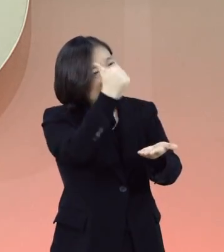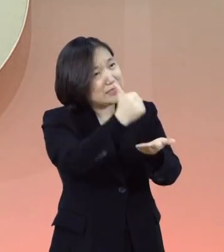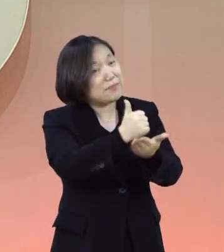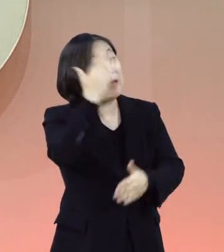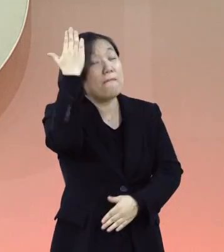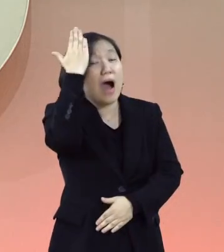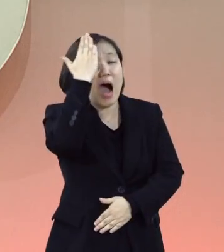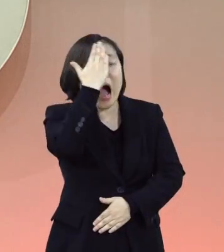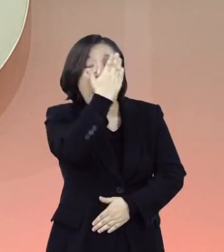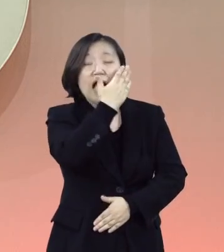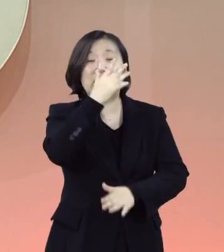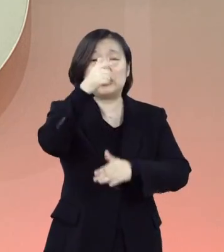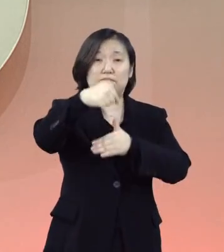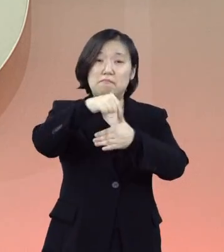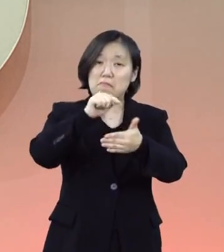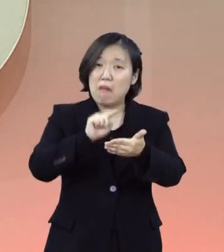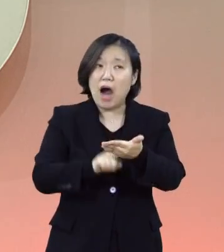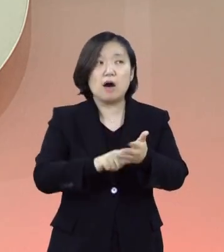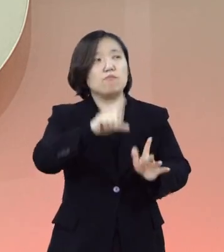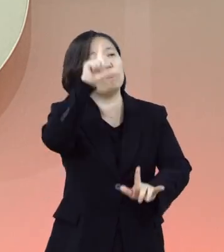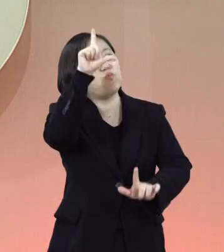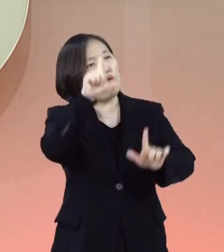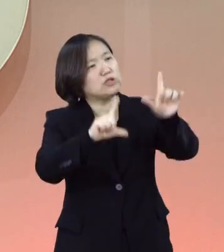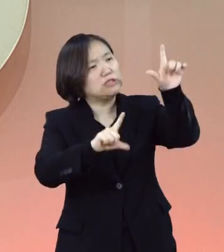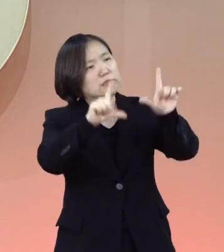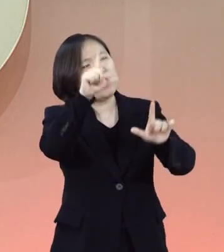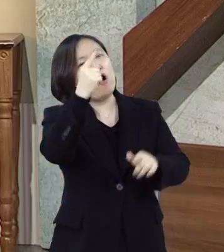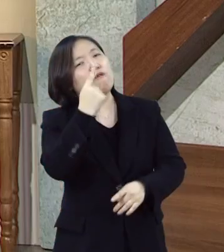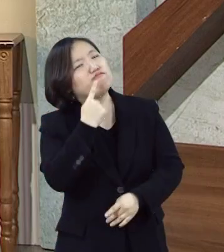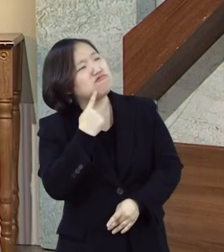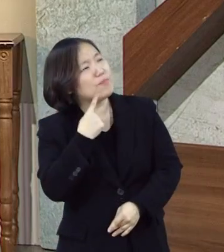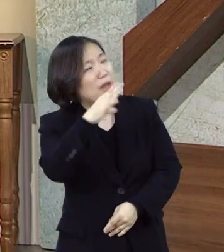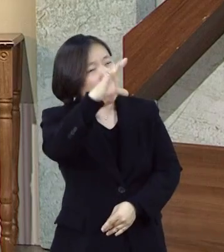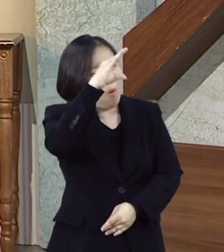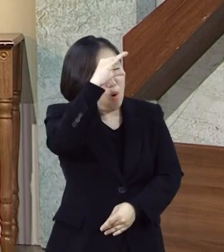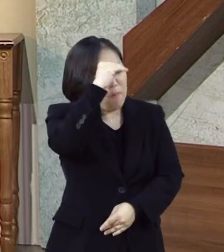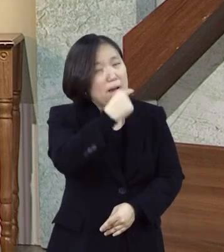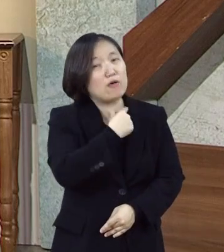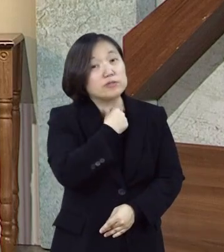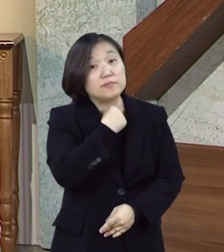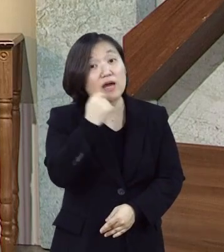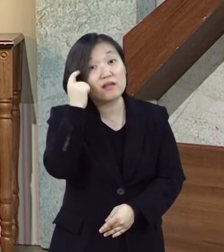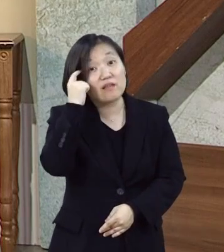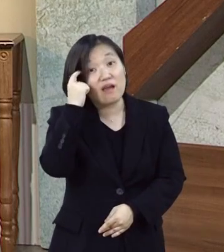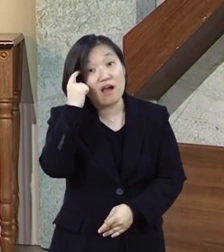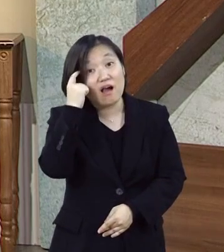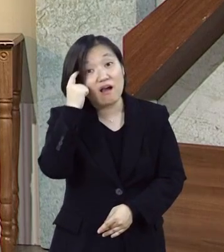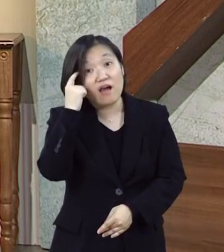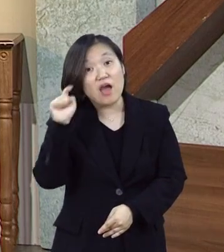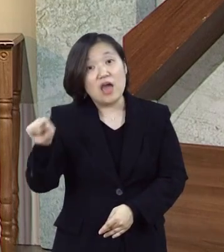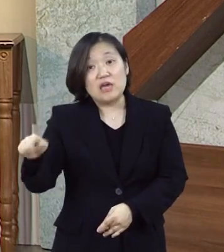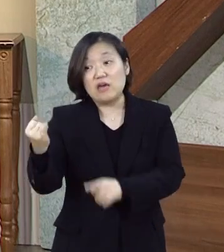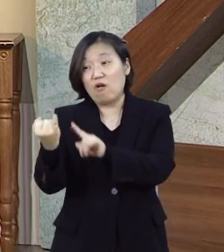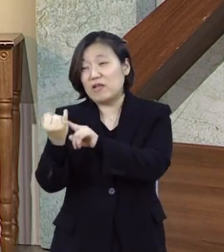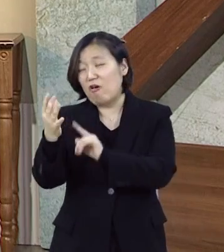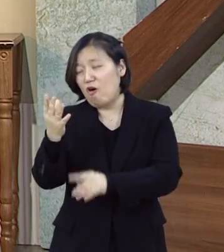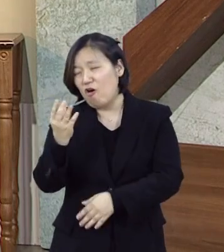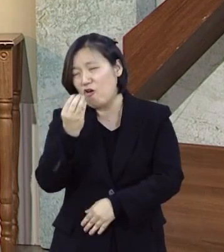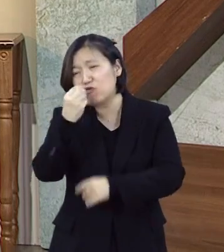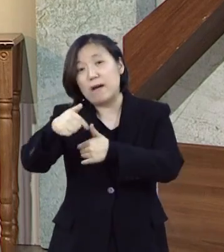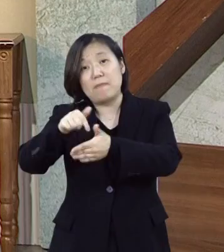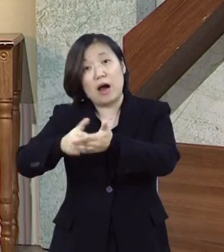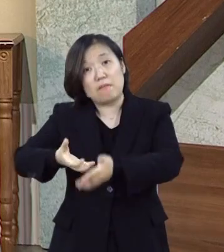저 모습이 참으로 부럽다 하면서 그렇게 거룩한 마음을 내던 그 술집